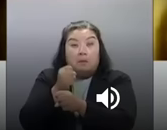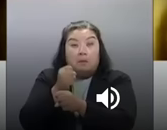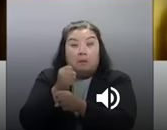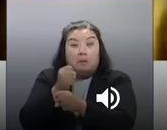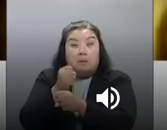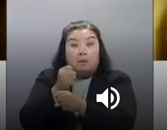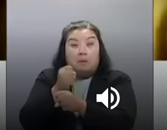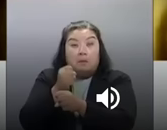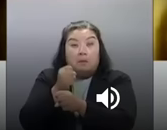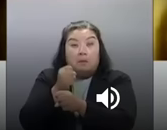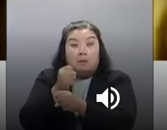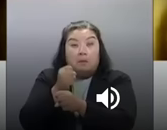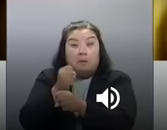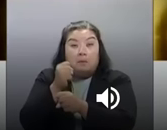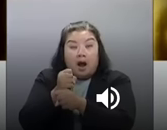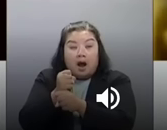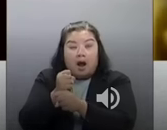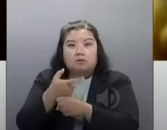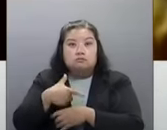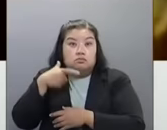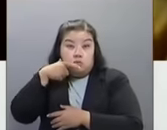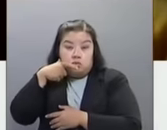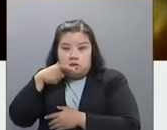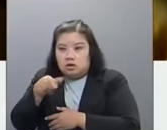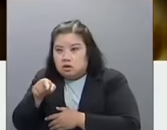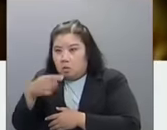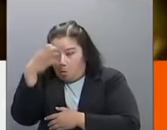ลาลอนี่ปวนมาเดอร์น่ะลอติลีเตเวดาทีนี้